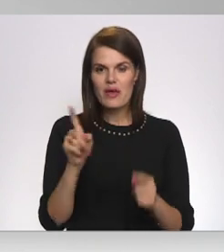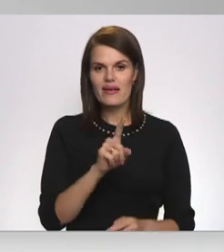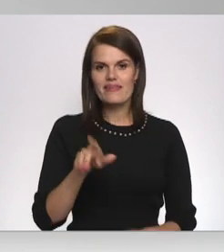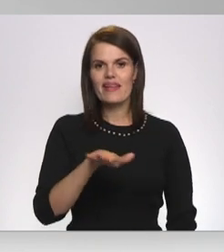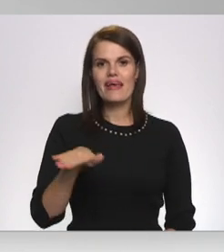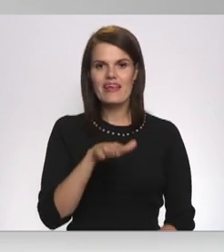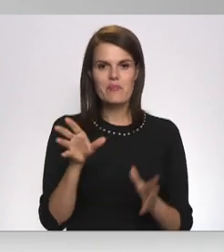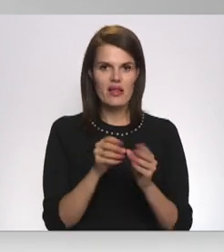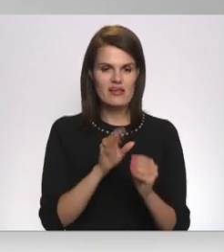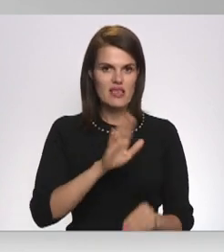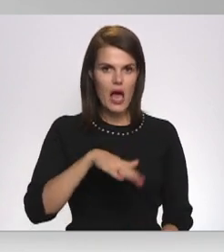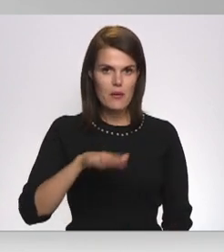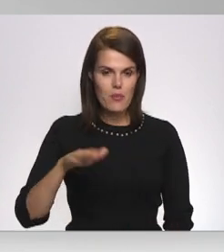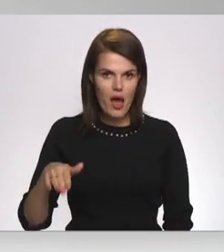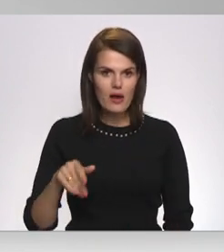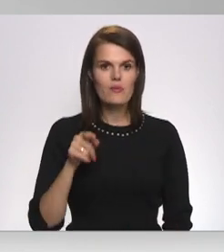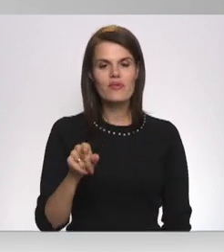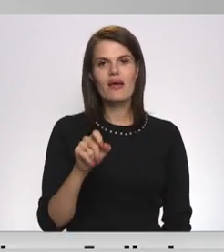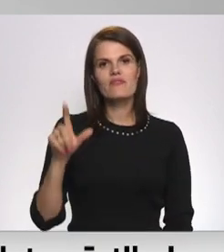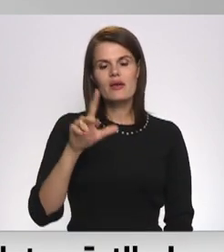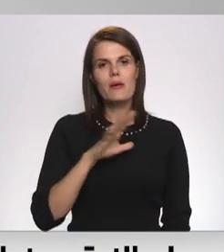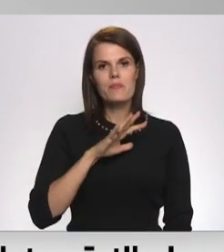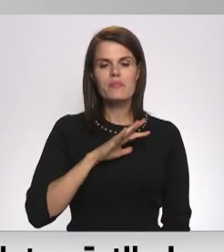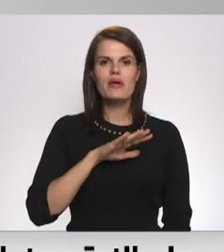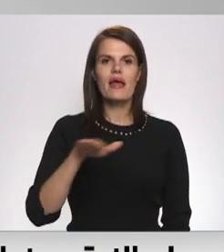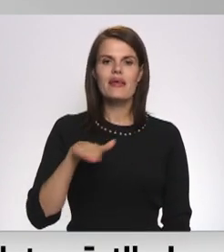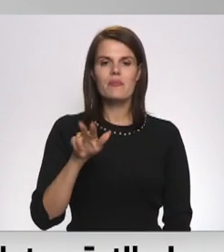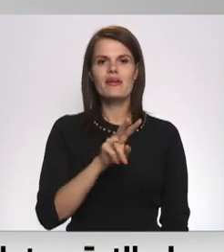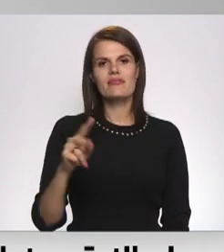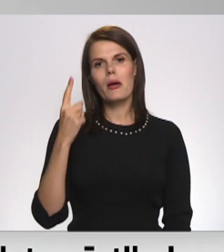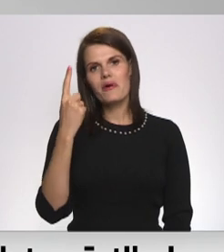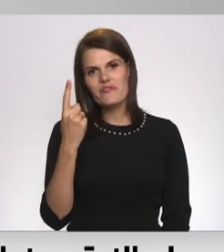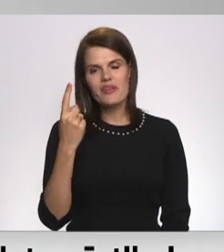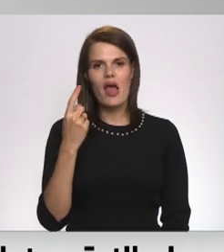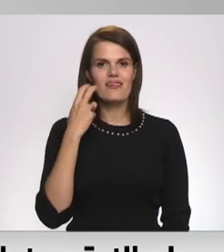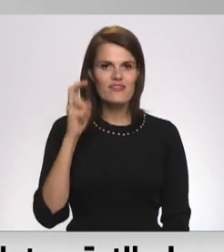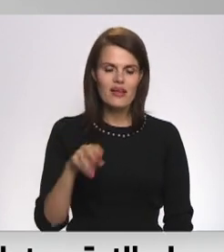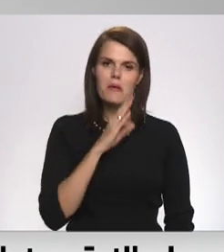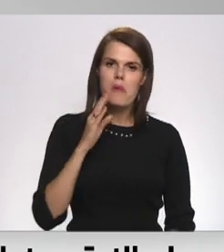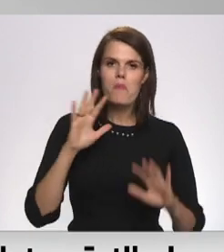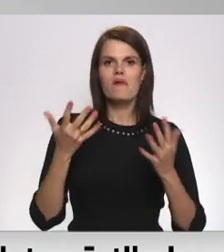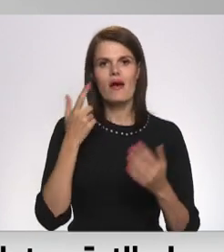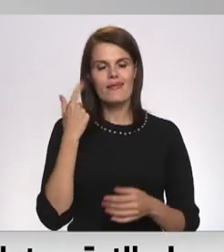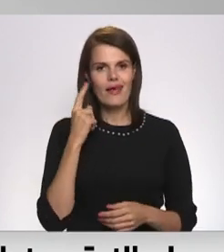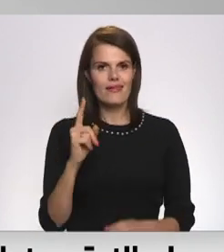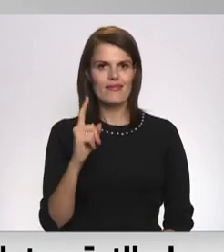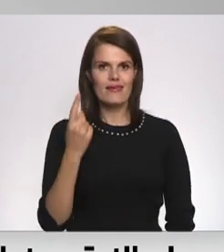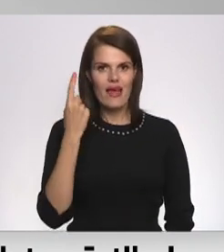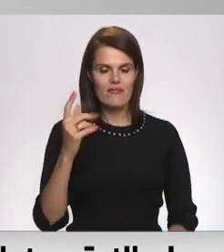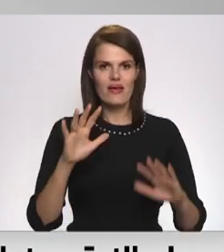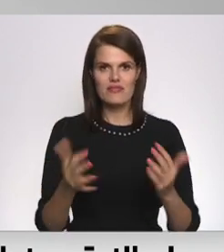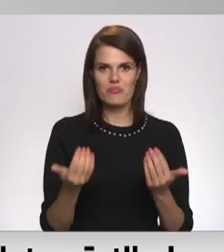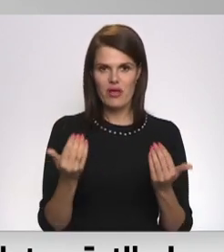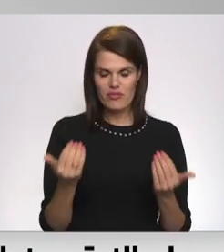Ja visu laiku ir tās ir bijušas ģimenes ar vienu vecāku, tad līdzīgi kā ir pandēmijā, mēs pārvirzamies uz ģimeni